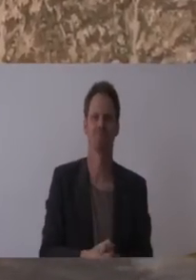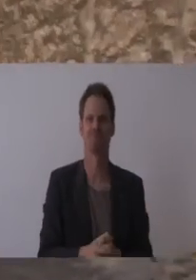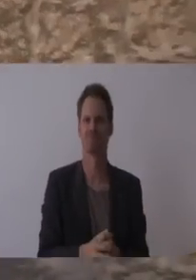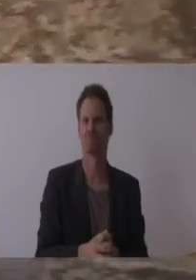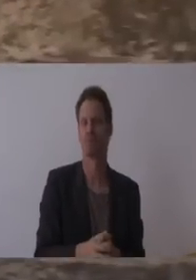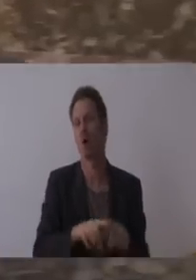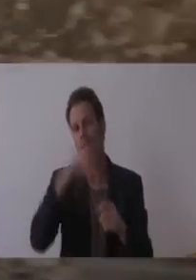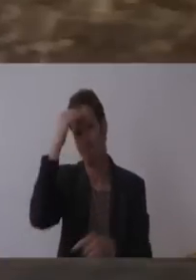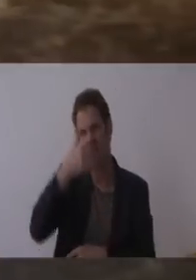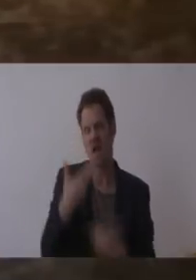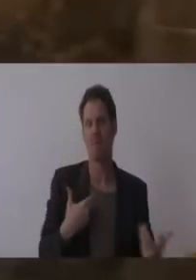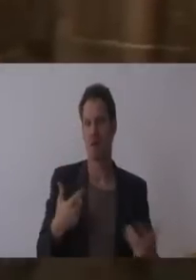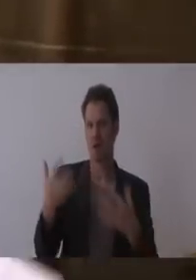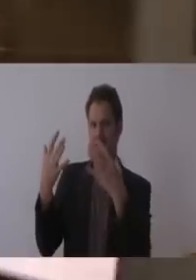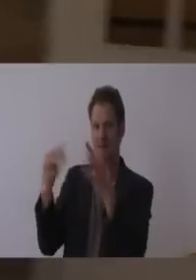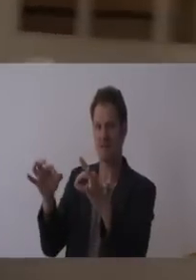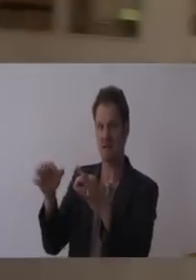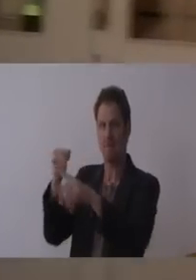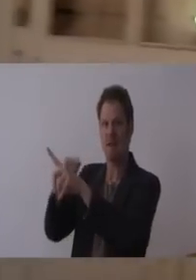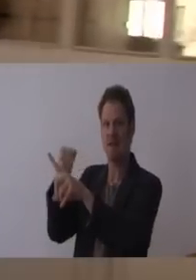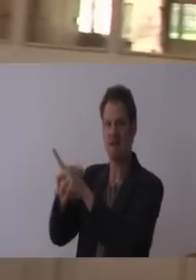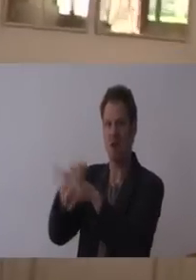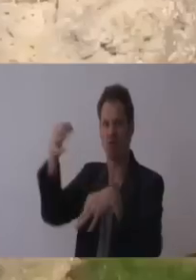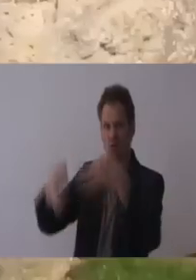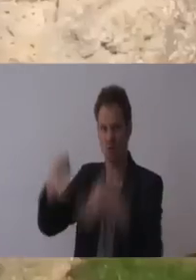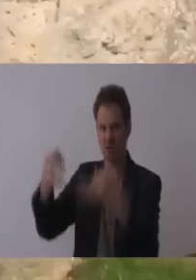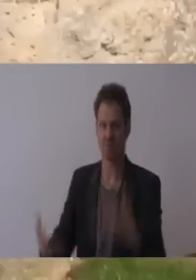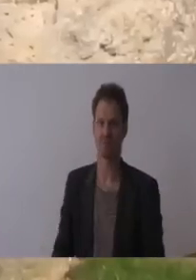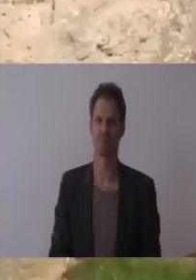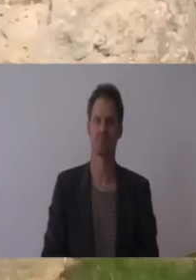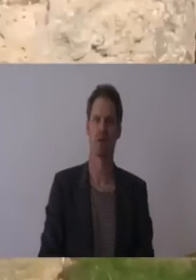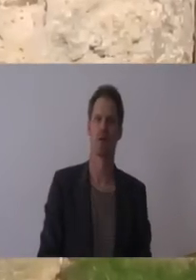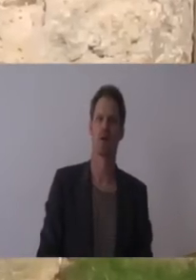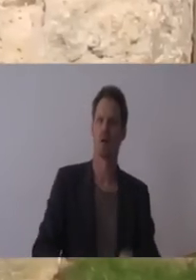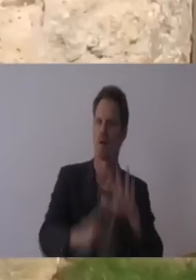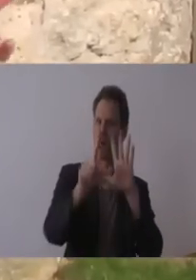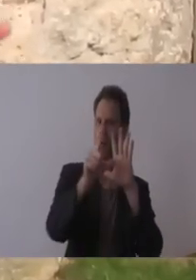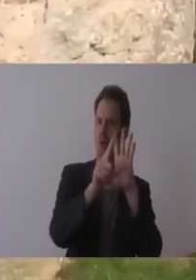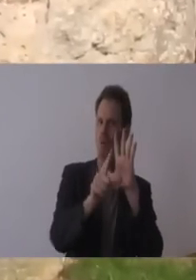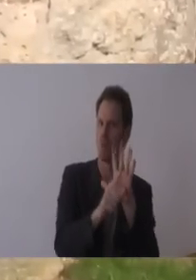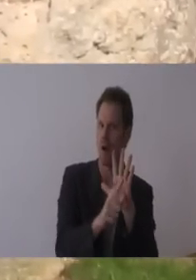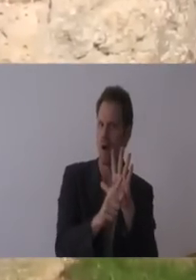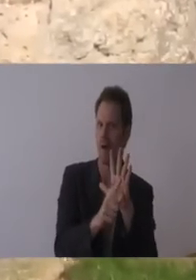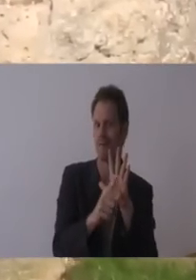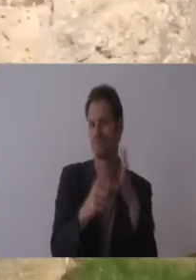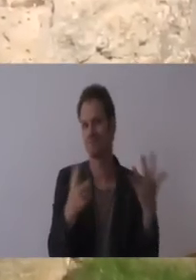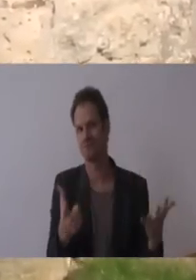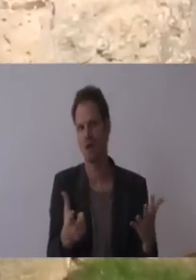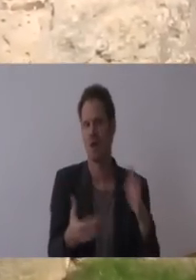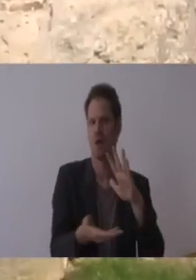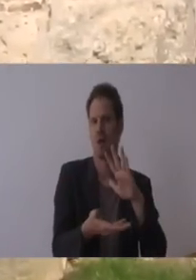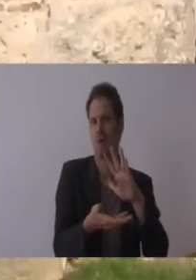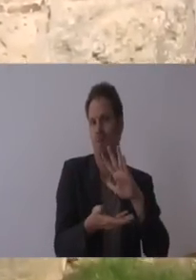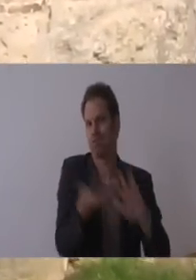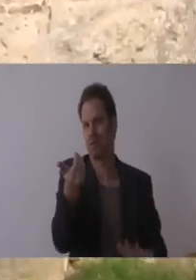médiéval. Aujourd'hui, plus d'une dizaine de militants sont poursuivis par la justice. Pour avoir enfreint le décret d'obstruction à une chasse,